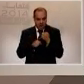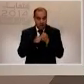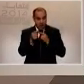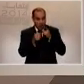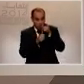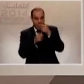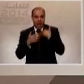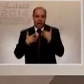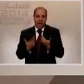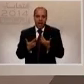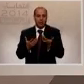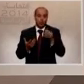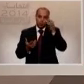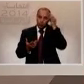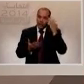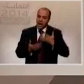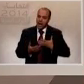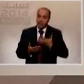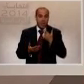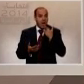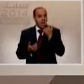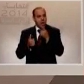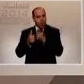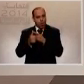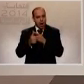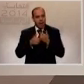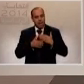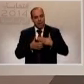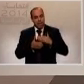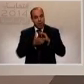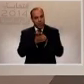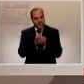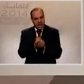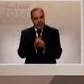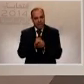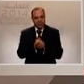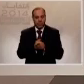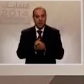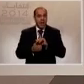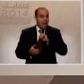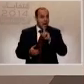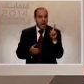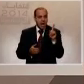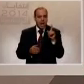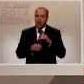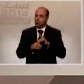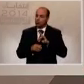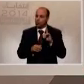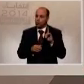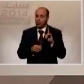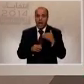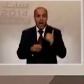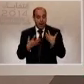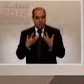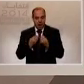الاتجاه من اجل جعل تونسنا الحبيبه واحه محبه وسلام ولن لن يتاتى ذلك الا متى